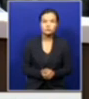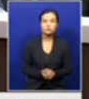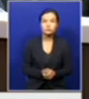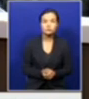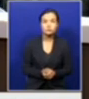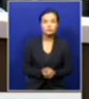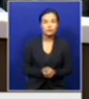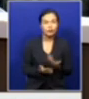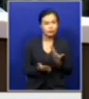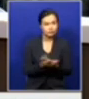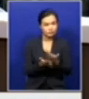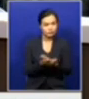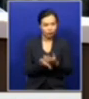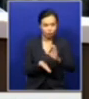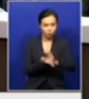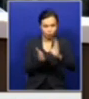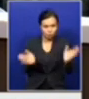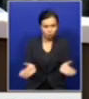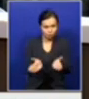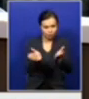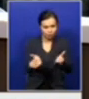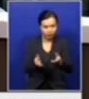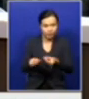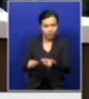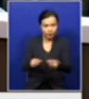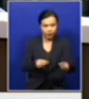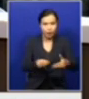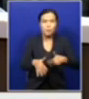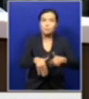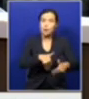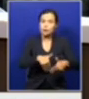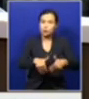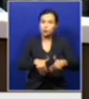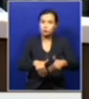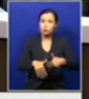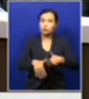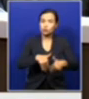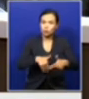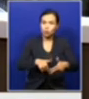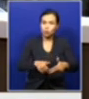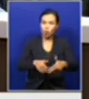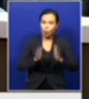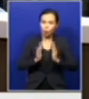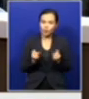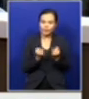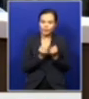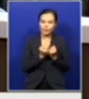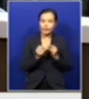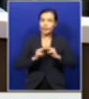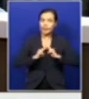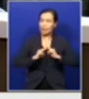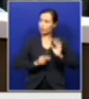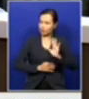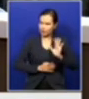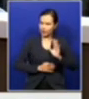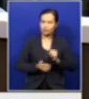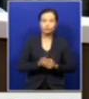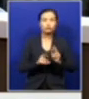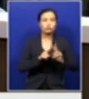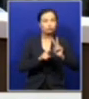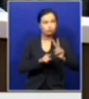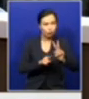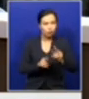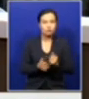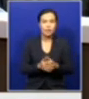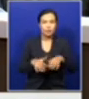ดันงบประมาณสู่ชุมชนของประชาชนไม่ใช่ชุมชนคนกันเองค่ะ2ค่ะจัด